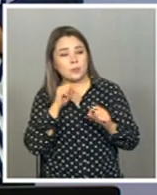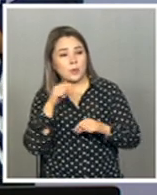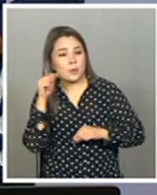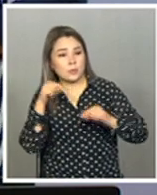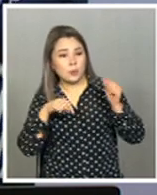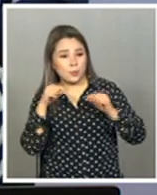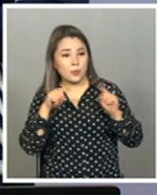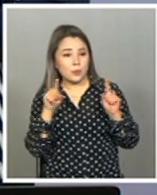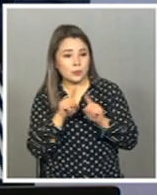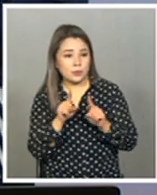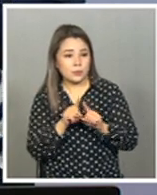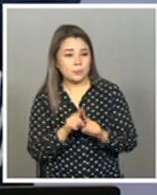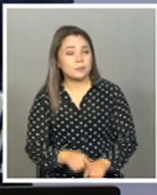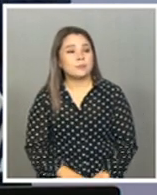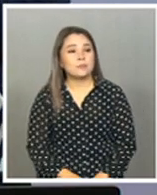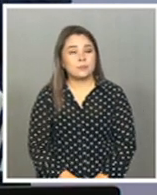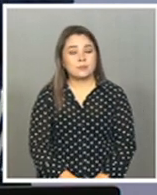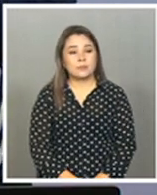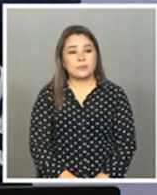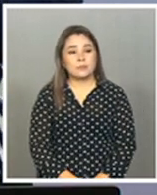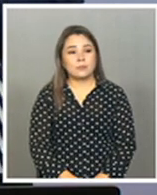проливной.